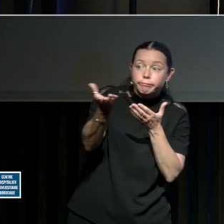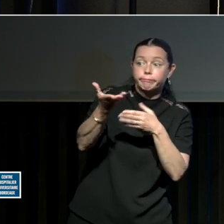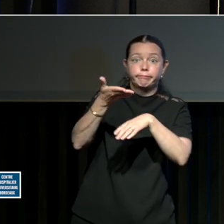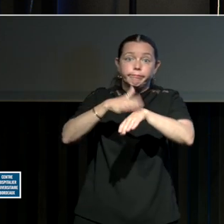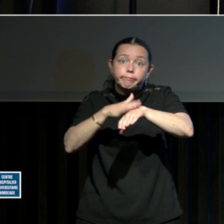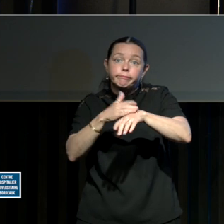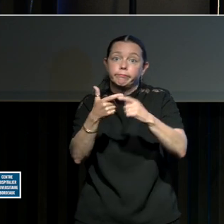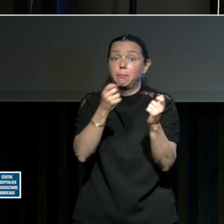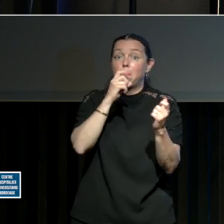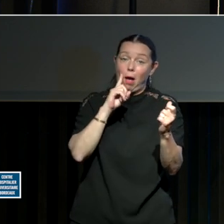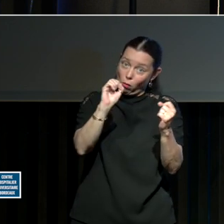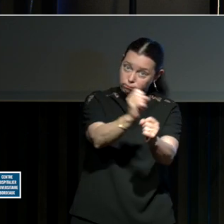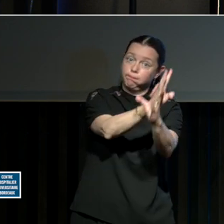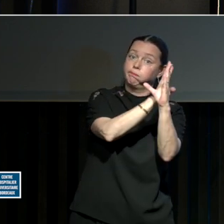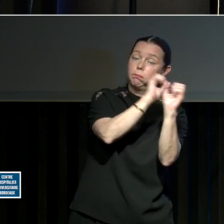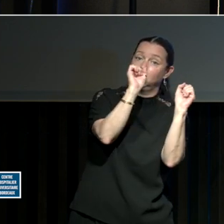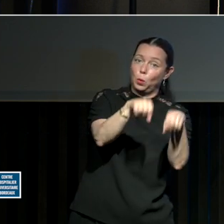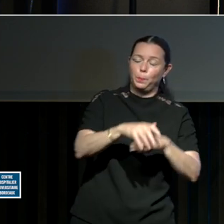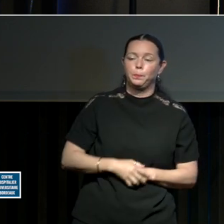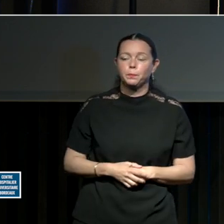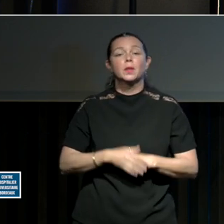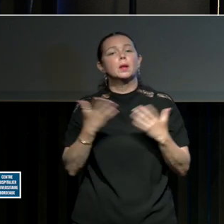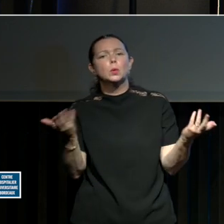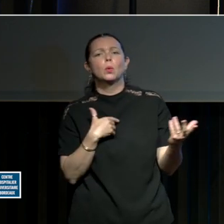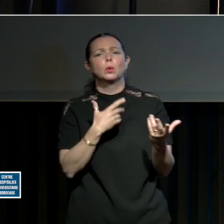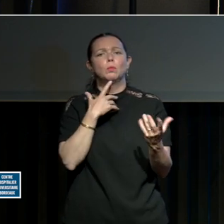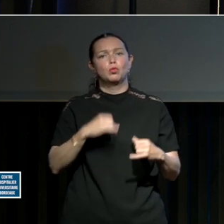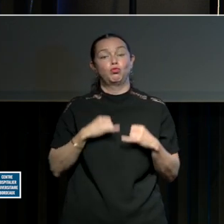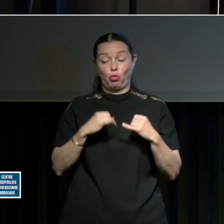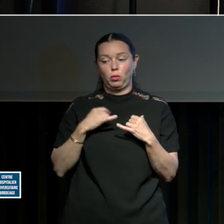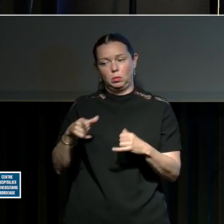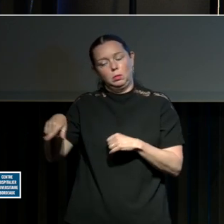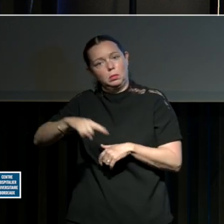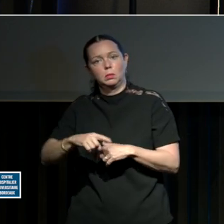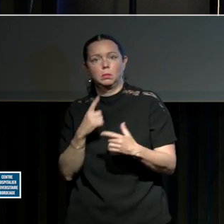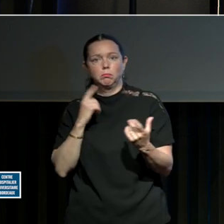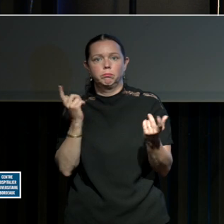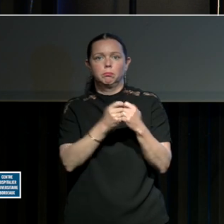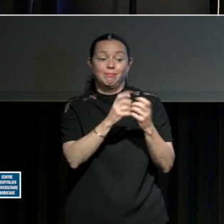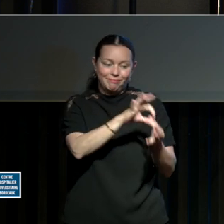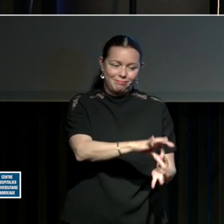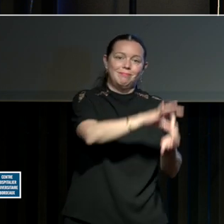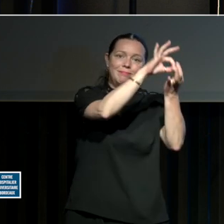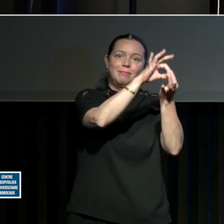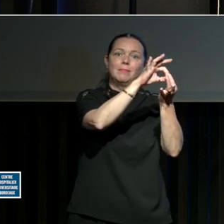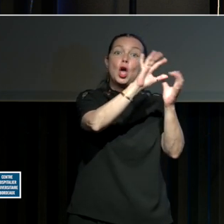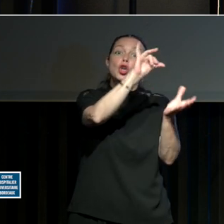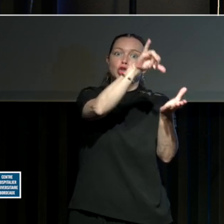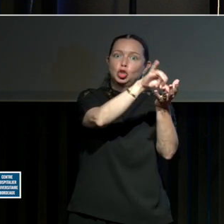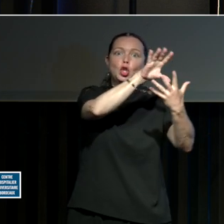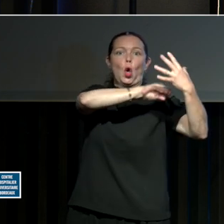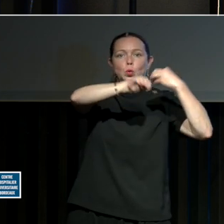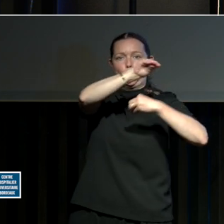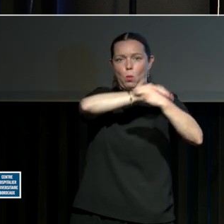conseils. Et ces consultations jeunes consommateurs sont directement rattachées à des centres de soins et